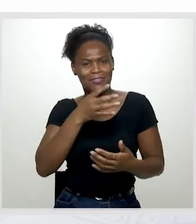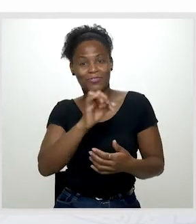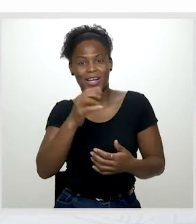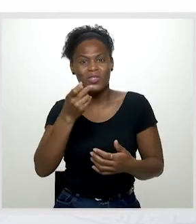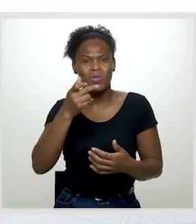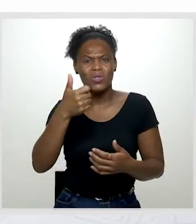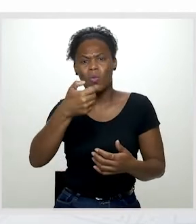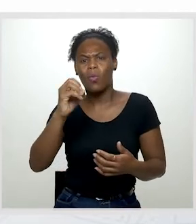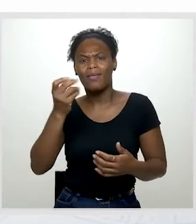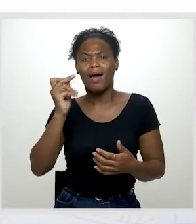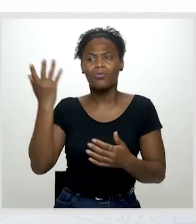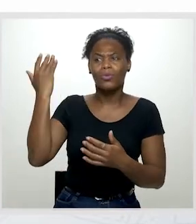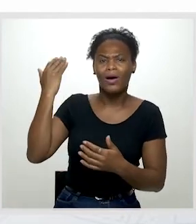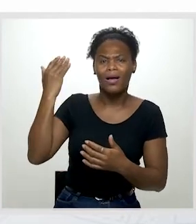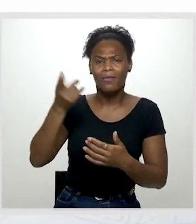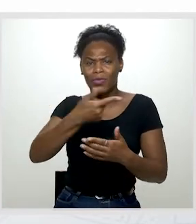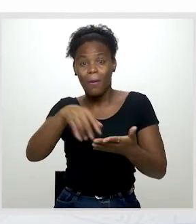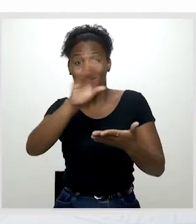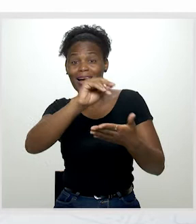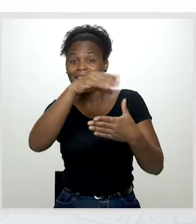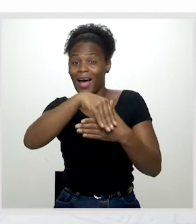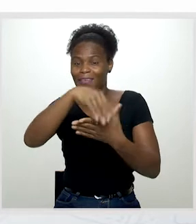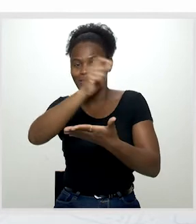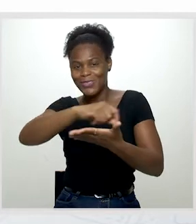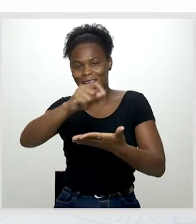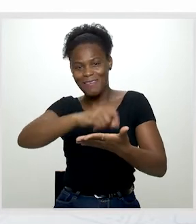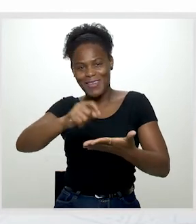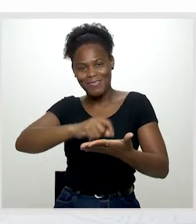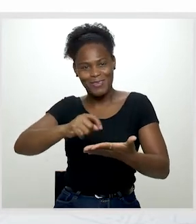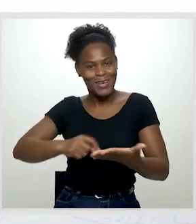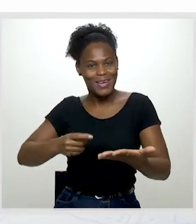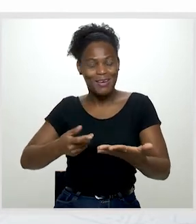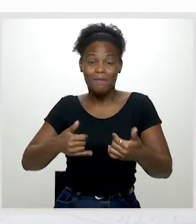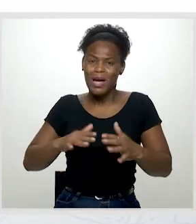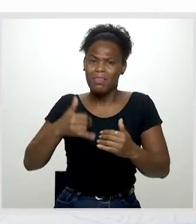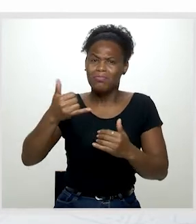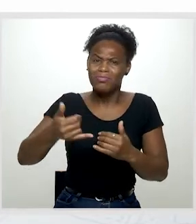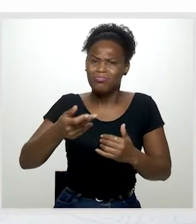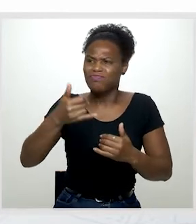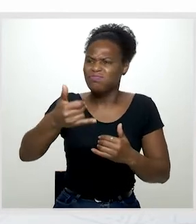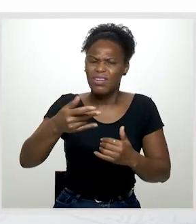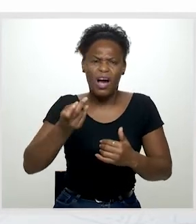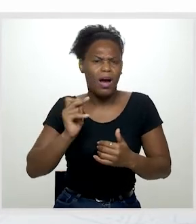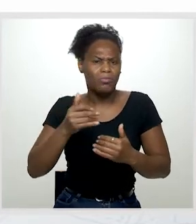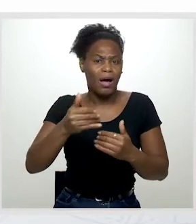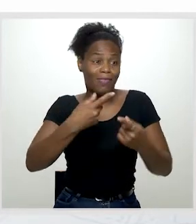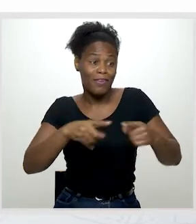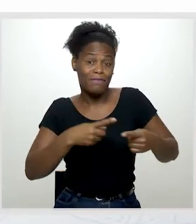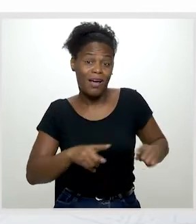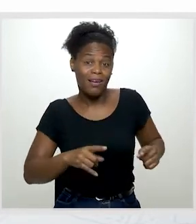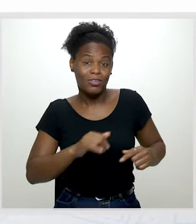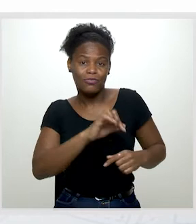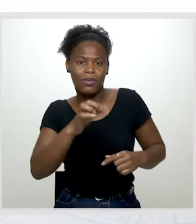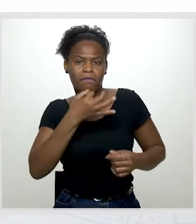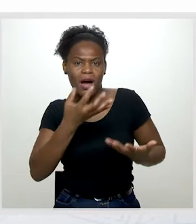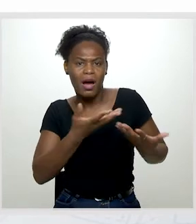y a 50 ans, on s'écrivait plus de lettres. Mais depuis quelques années, c'est différent. Vous